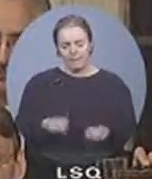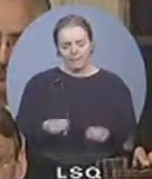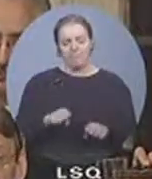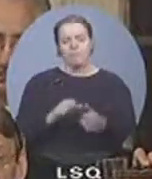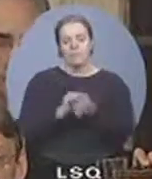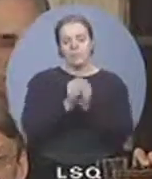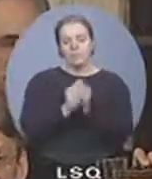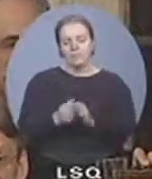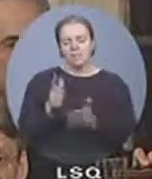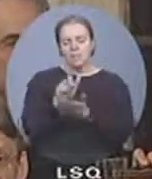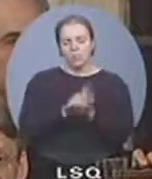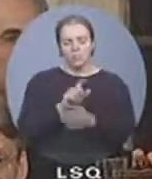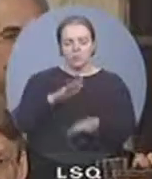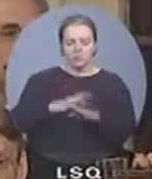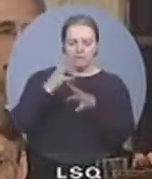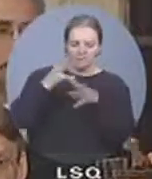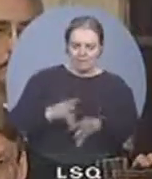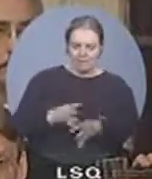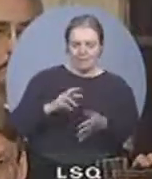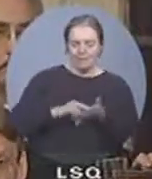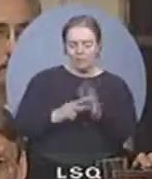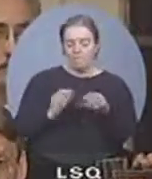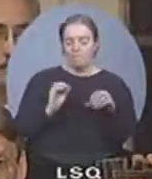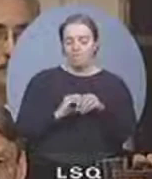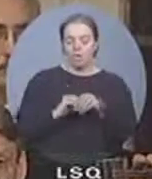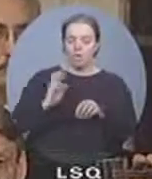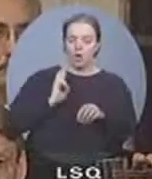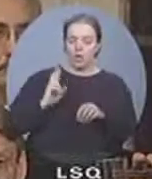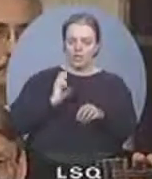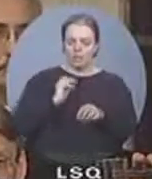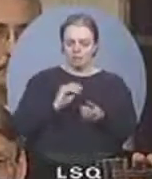les faillites afin que les régimes de retraite